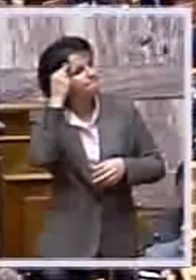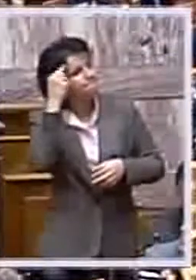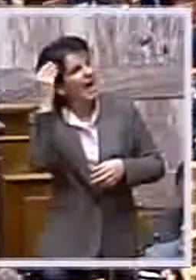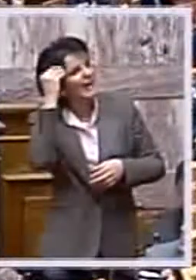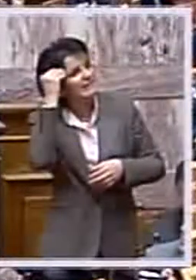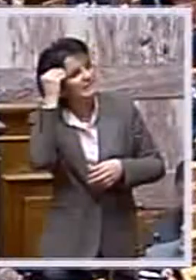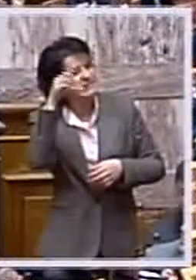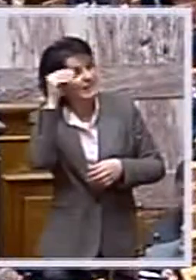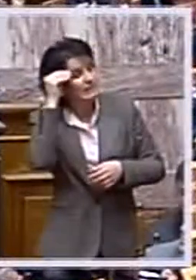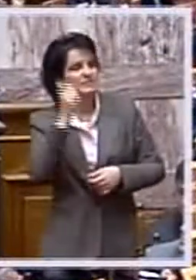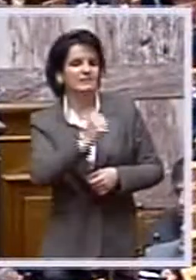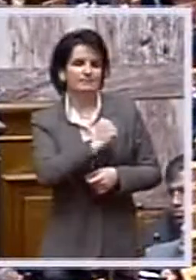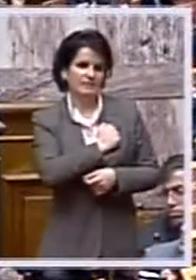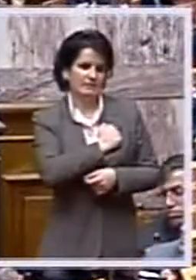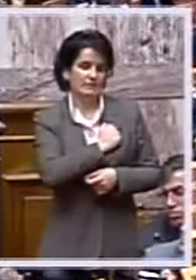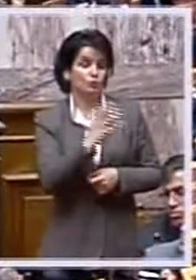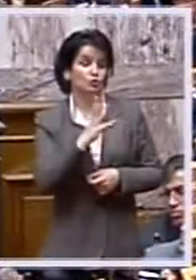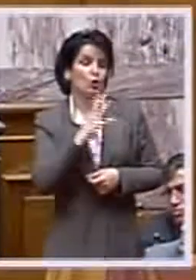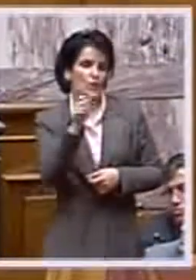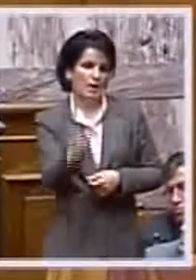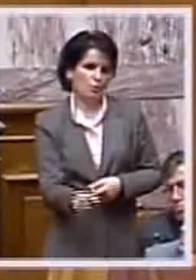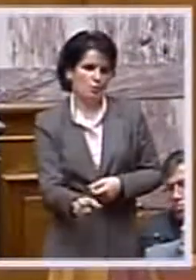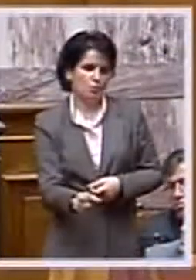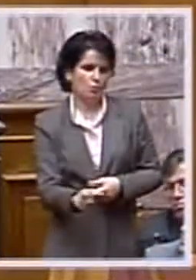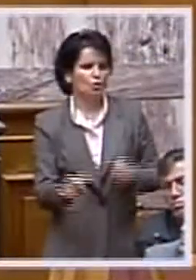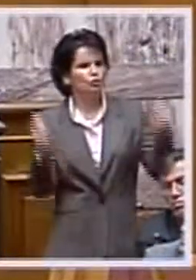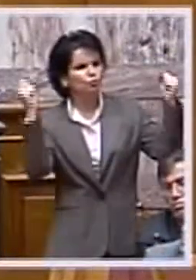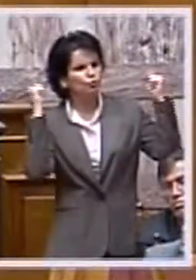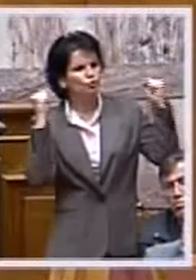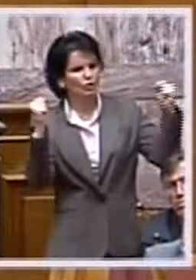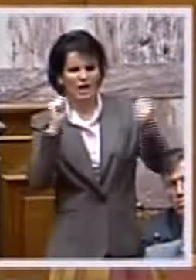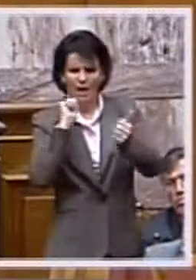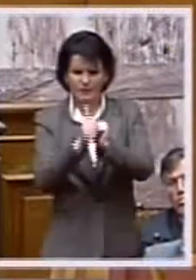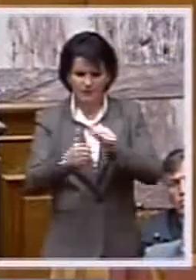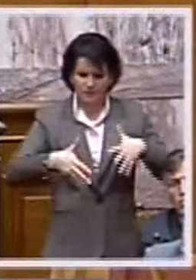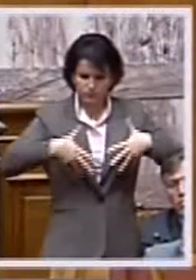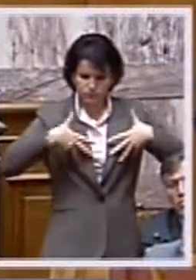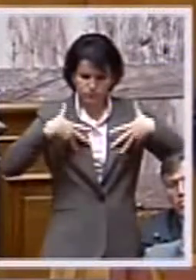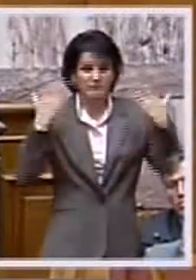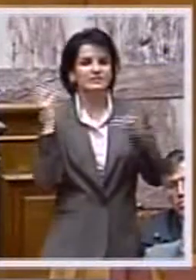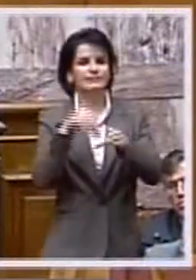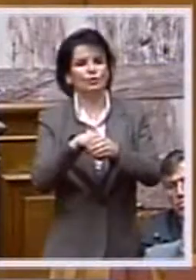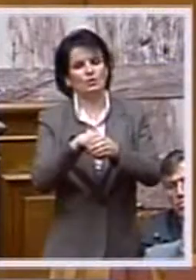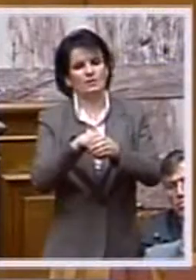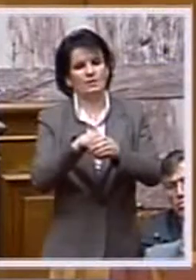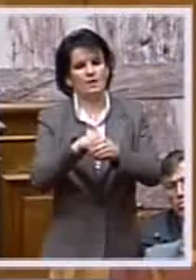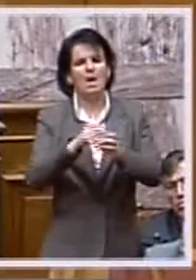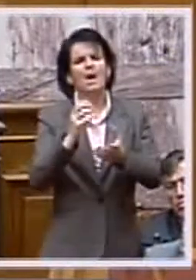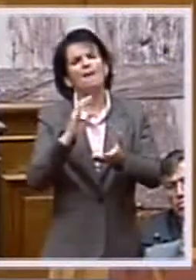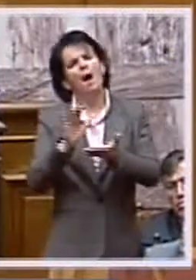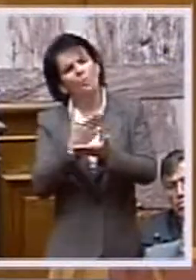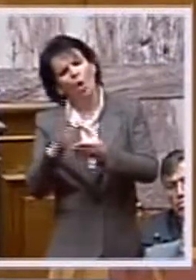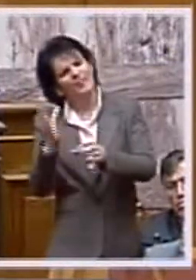πρωταθλητισμό την πίστη προς τον άνθρωπο. Ζωντανεύουν στον αθλητή τη χαρά της συμμετοχής πέρα από διακρίσεις και